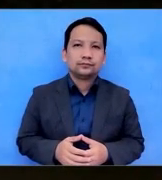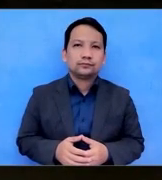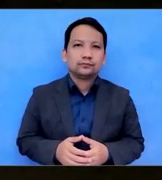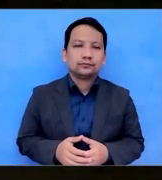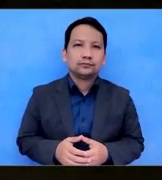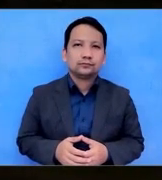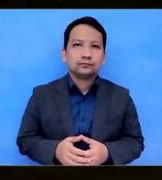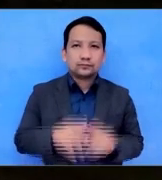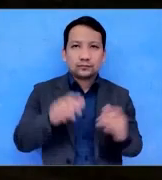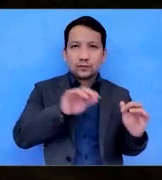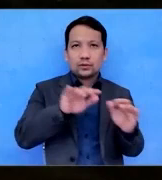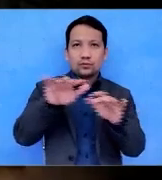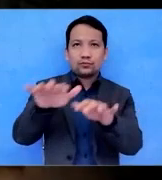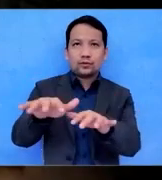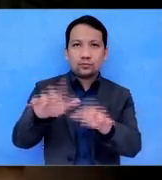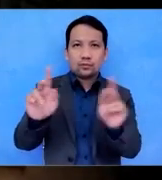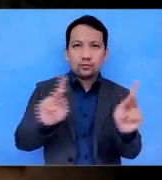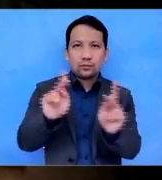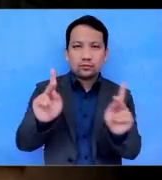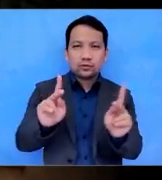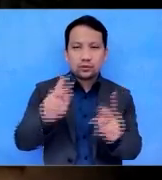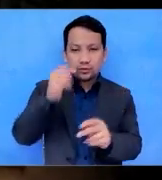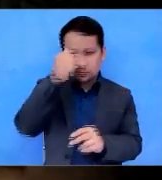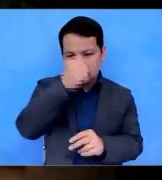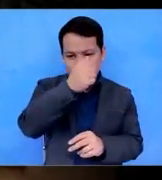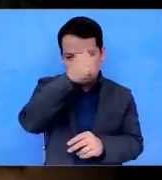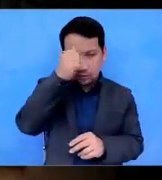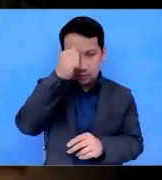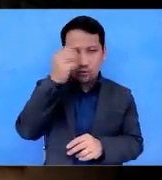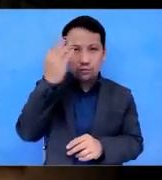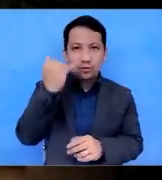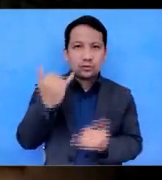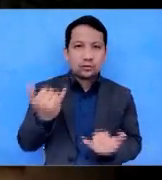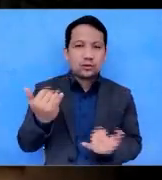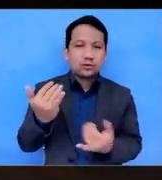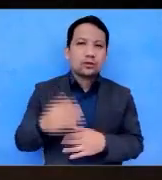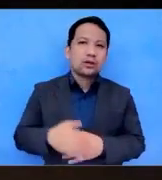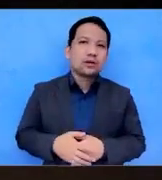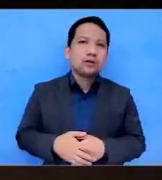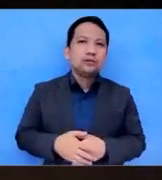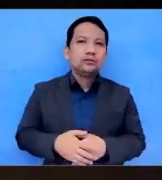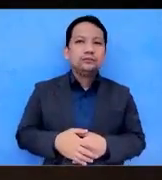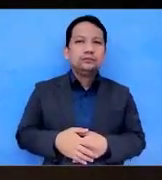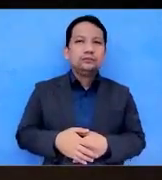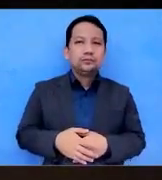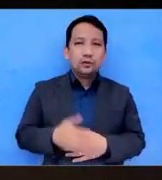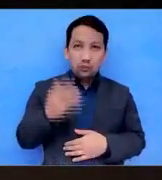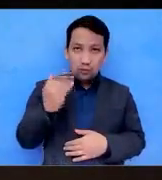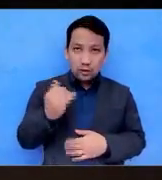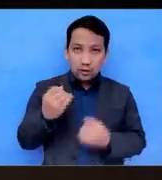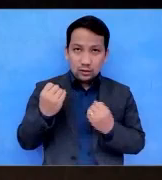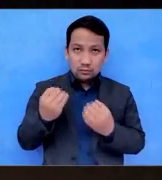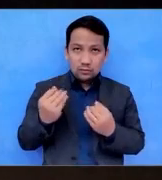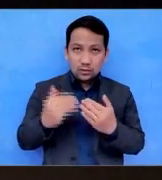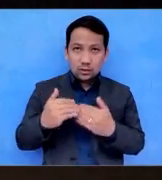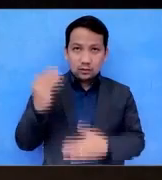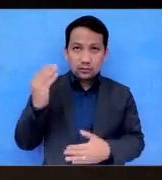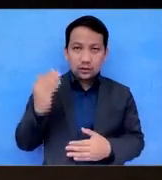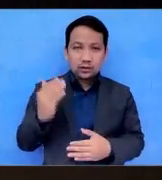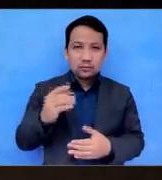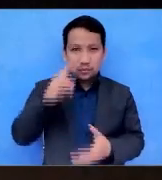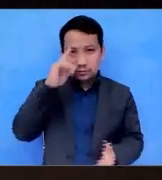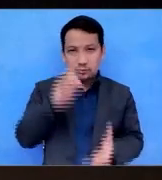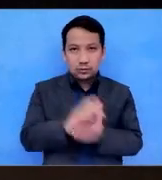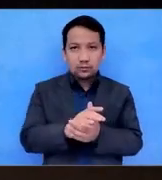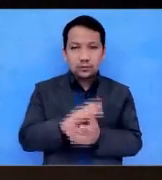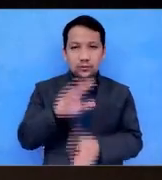Dagsa na ang mga deboto sa Baclaran Church para sa paggunita ng Ash Wednesday ngayong araw. Lalo pang dumami ang mga deboto dahil sumabay